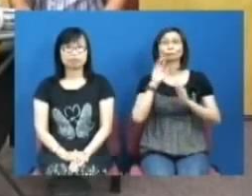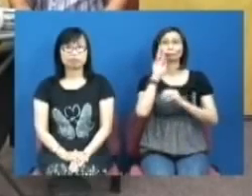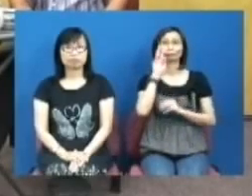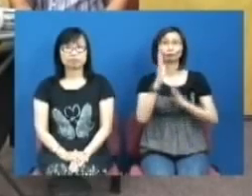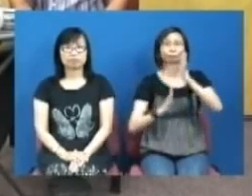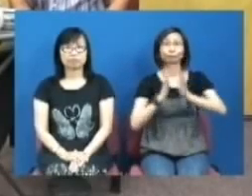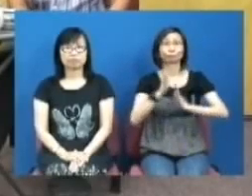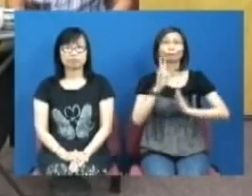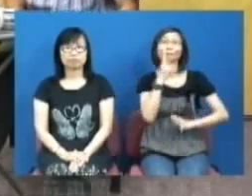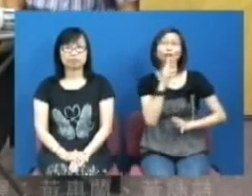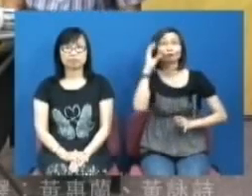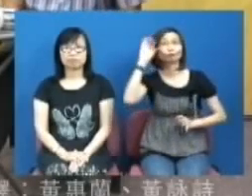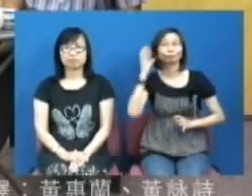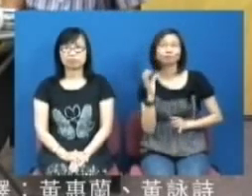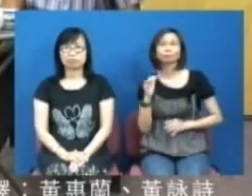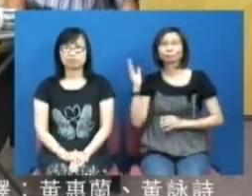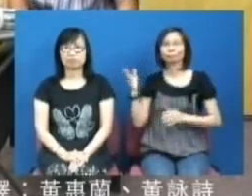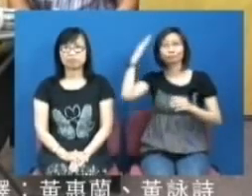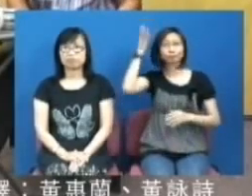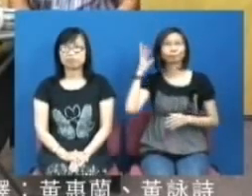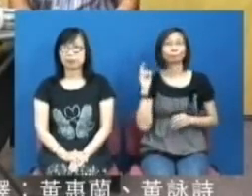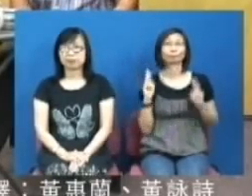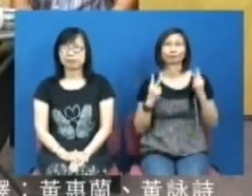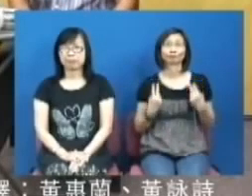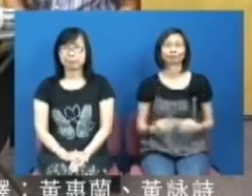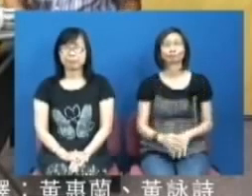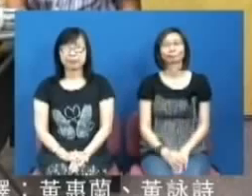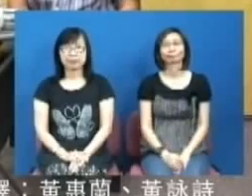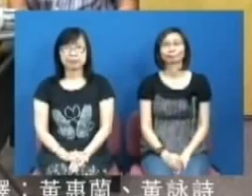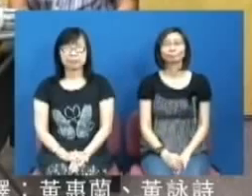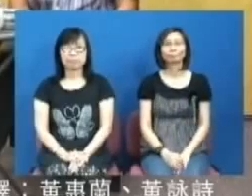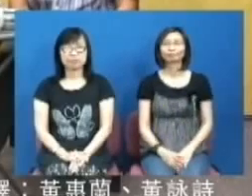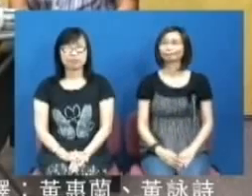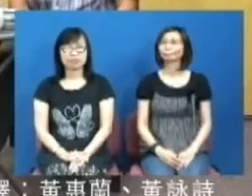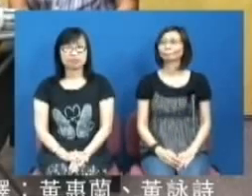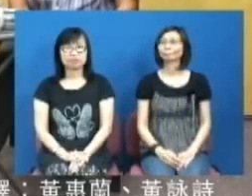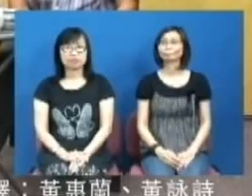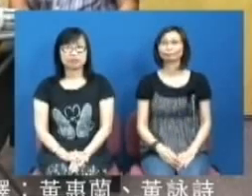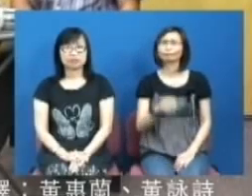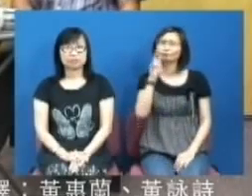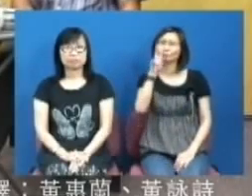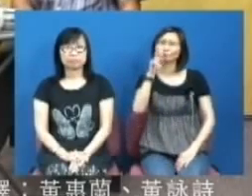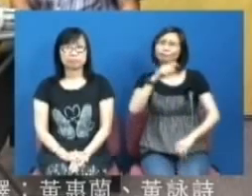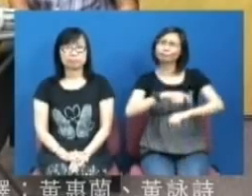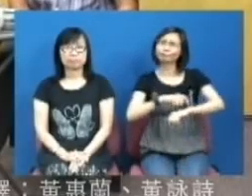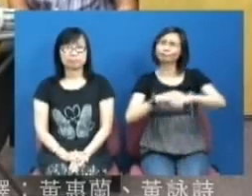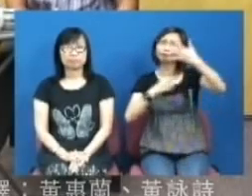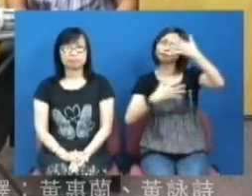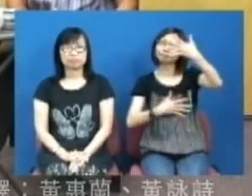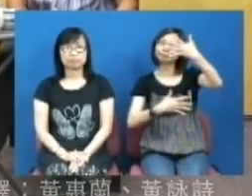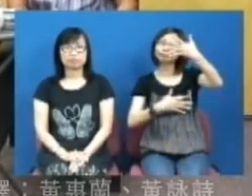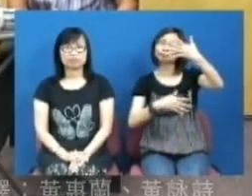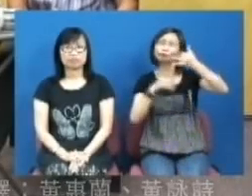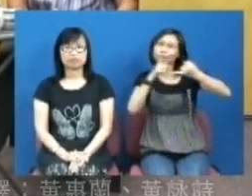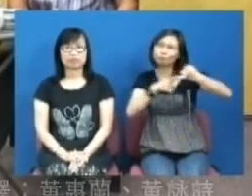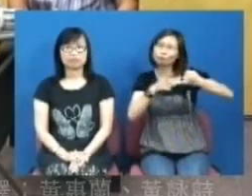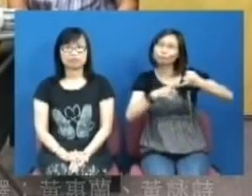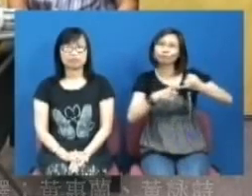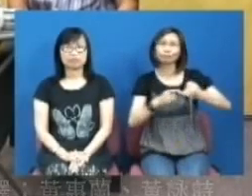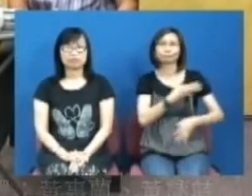阿邦尼同埋阿维兰嘅。好啦，咁睇翻今日日子啦，五月尾。咁如果大